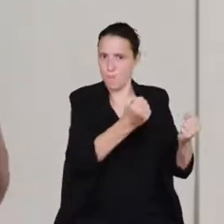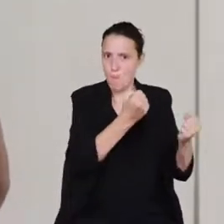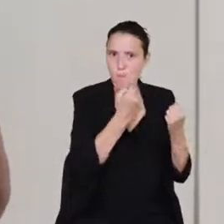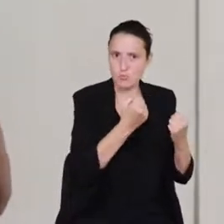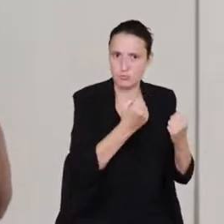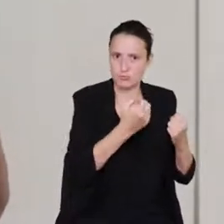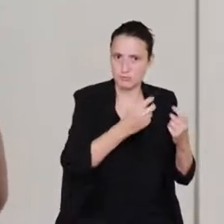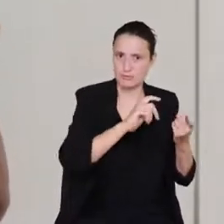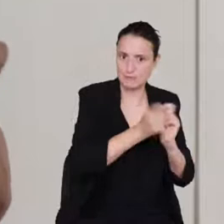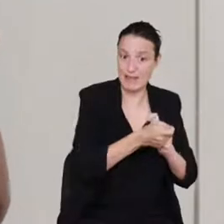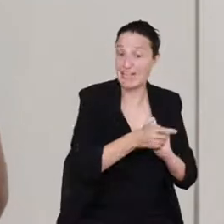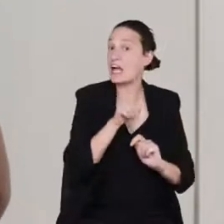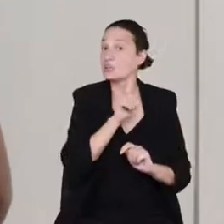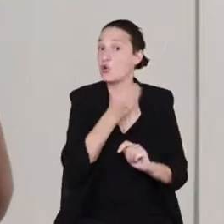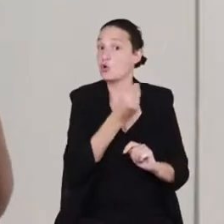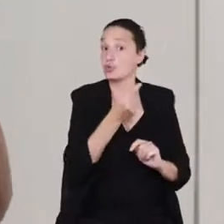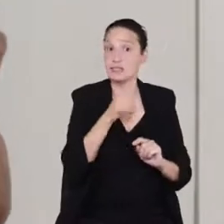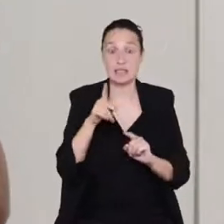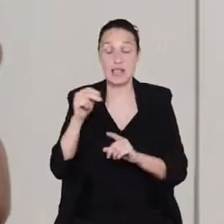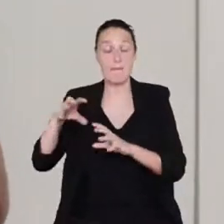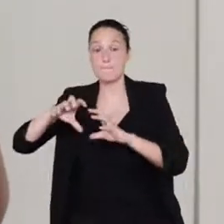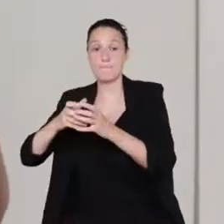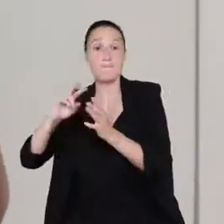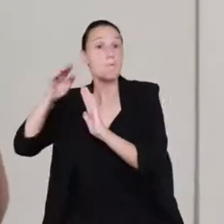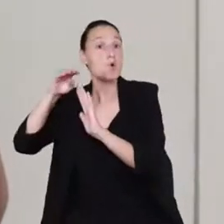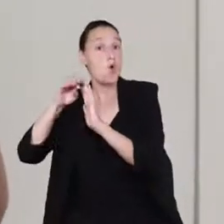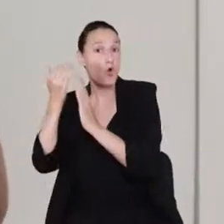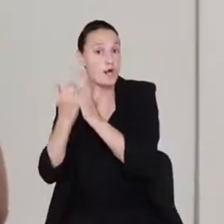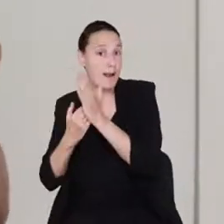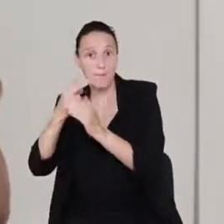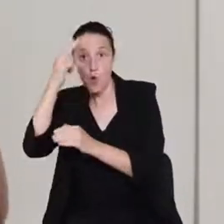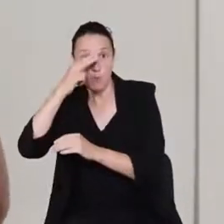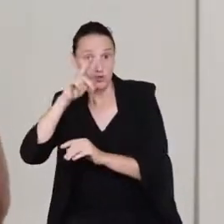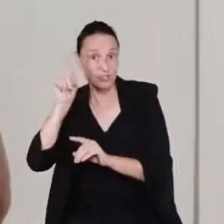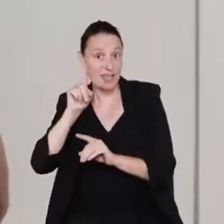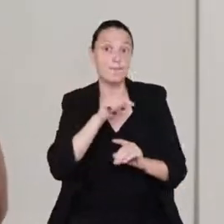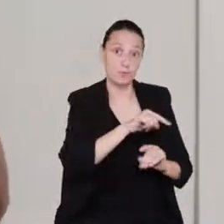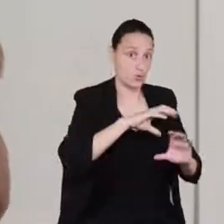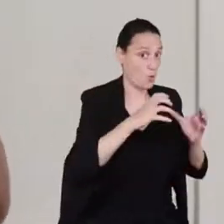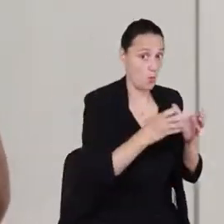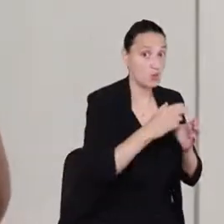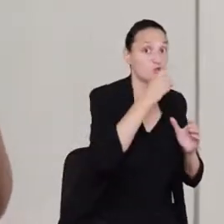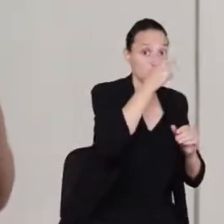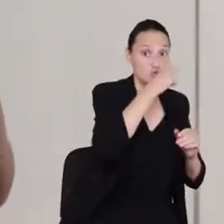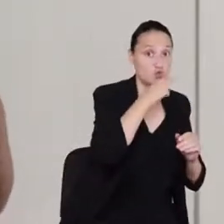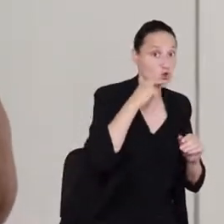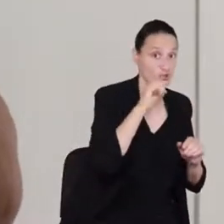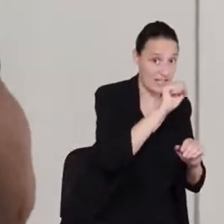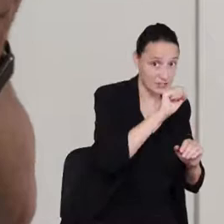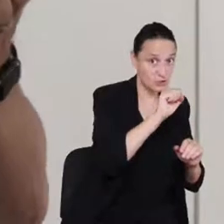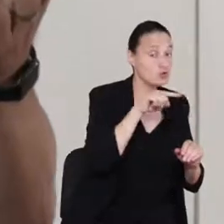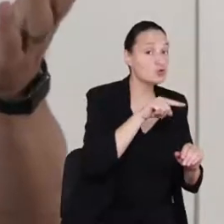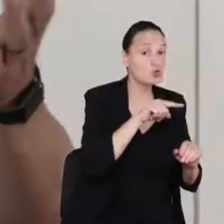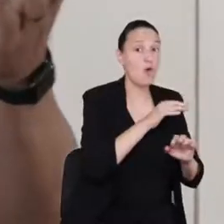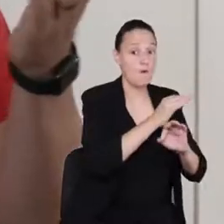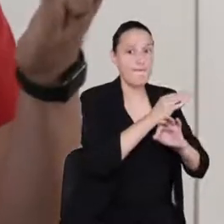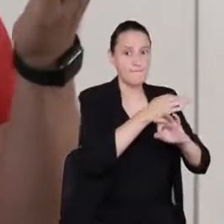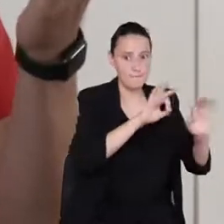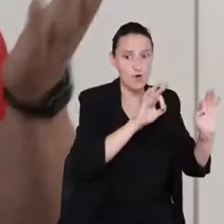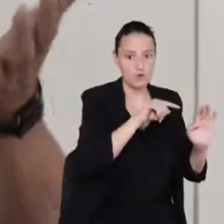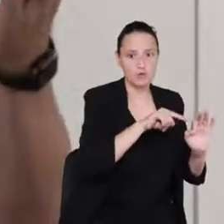powtarzam, to nie jest program komunistów, tylko jest program socjalistów, pisany w wolnej, no, w